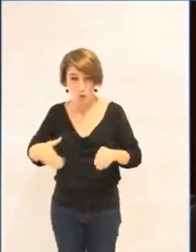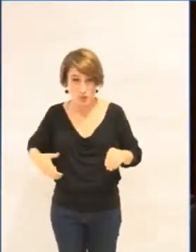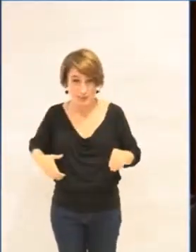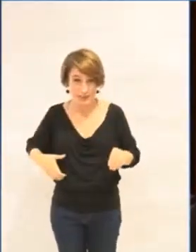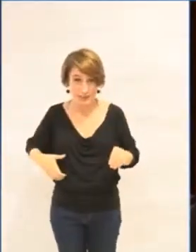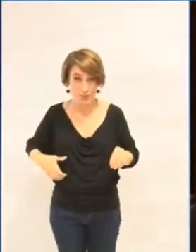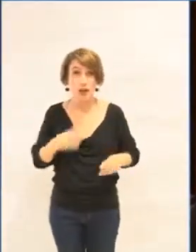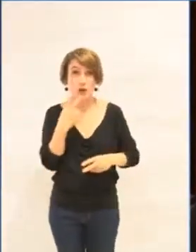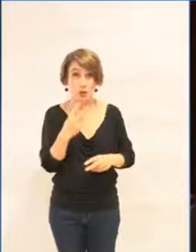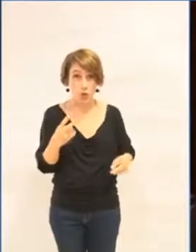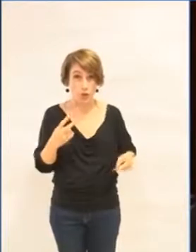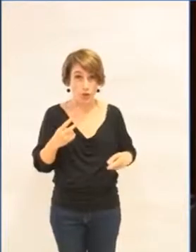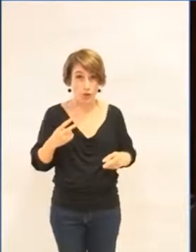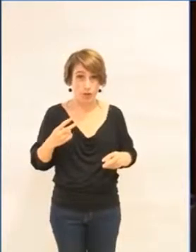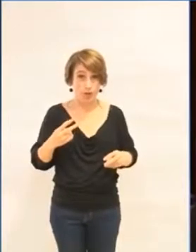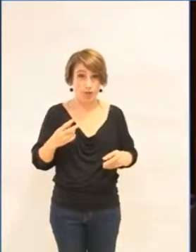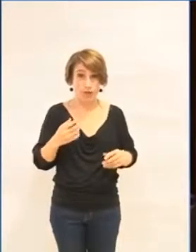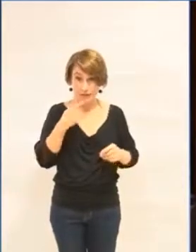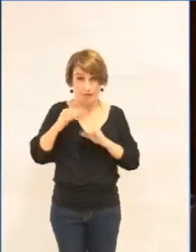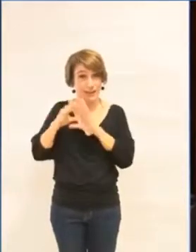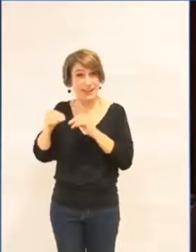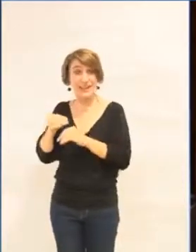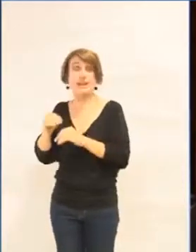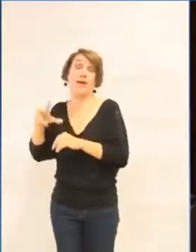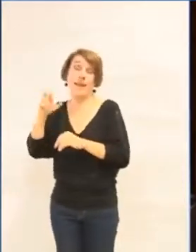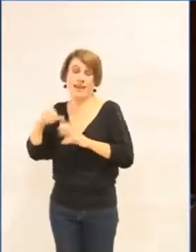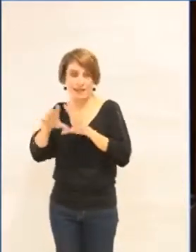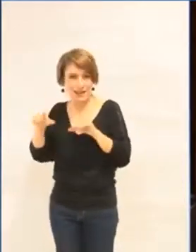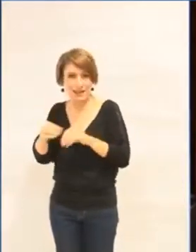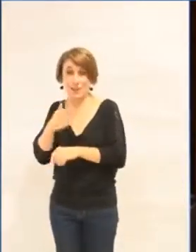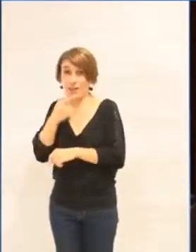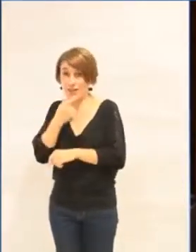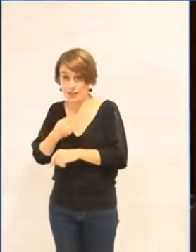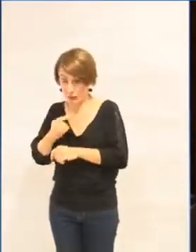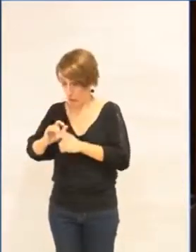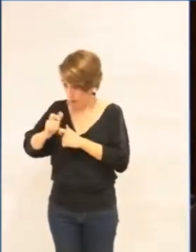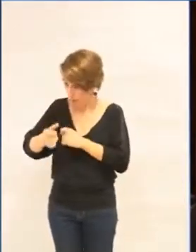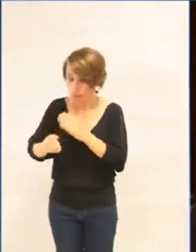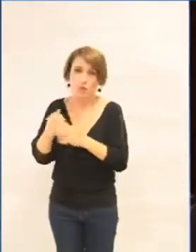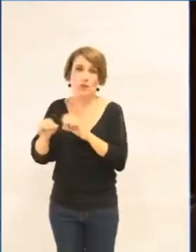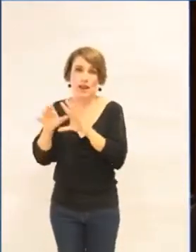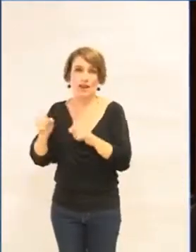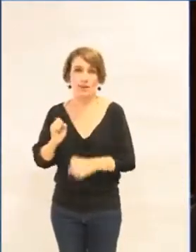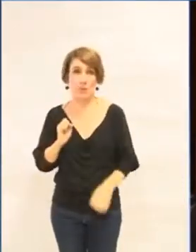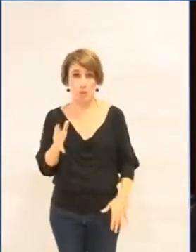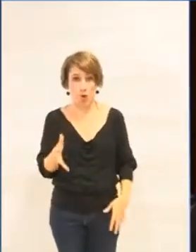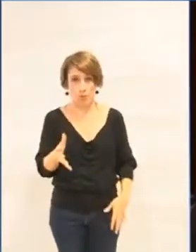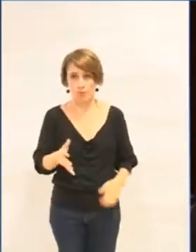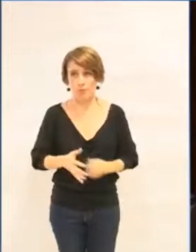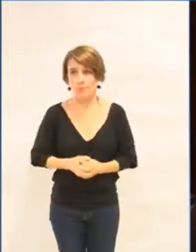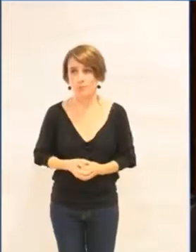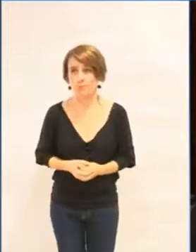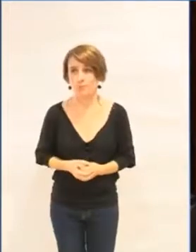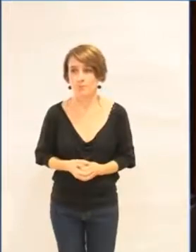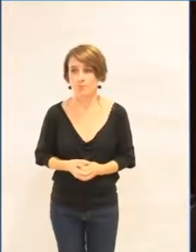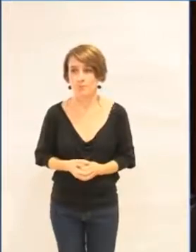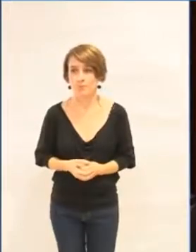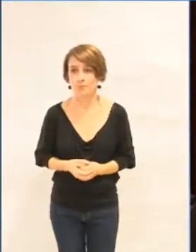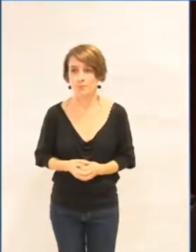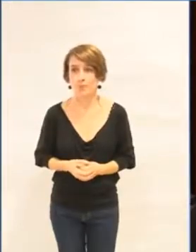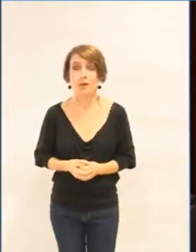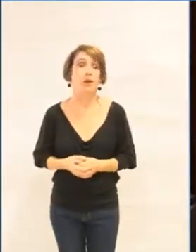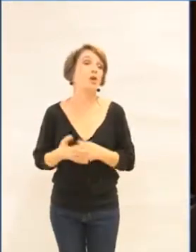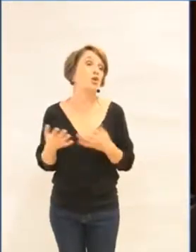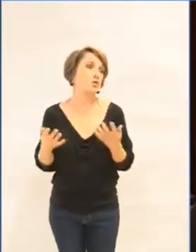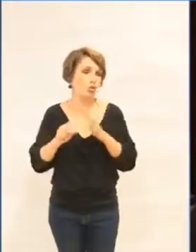d'année 2014 et à la désignation d'une nouvelle majorité municipale. Il est, et chacun le sait